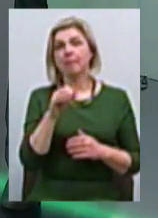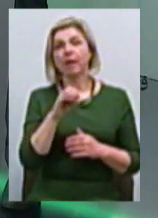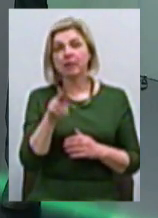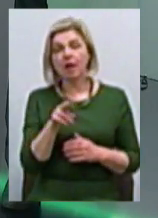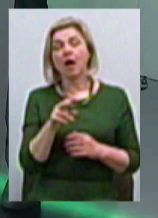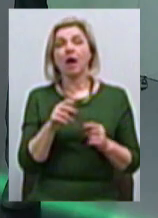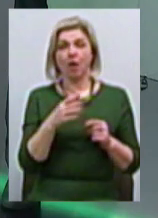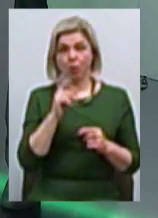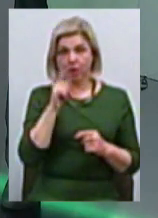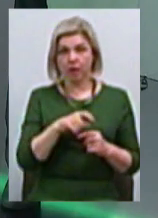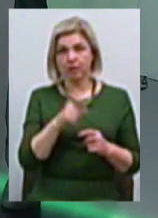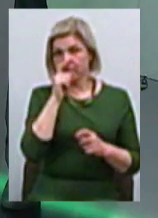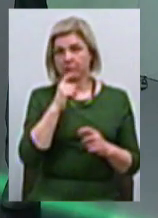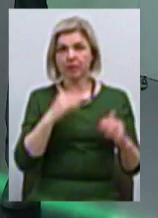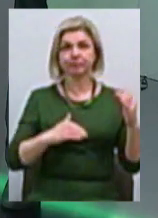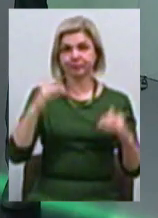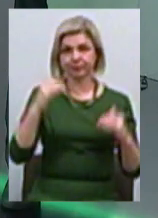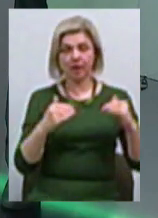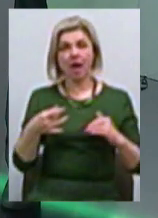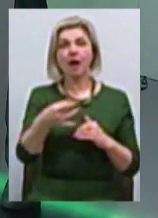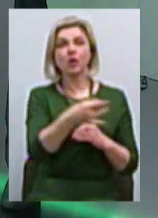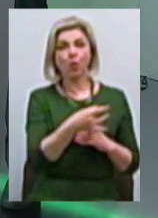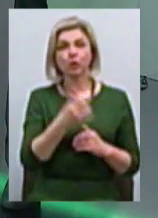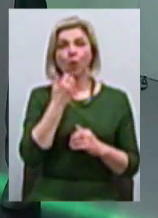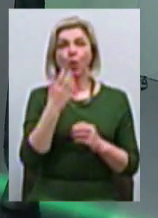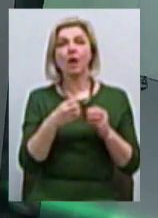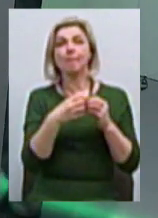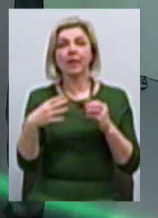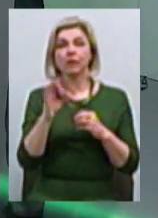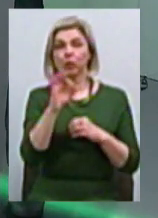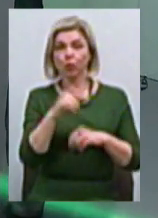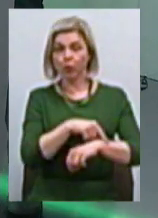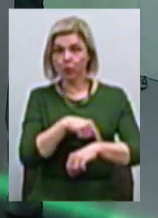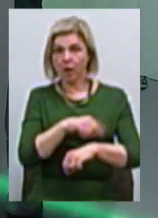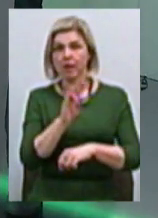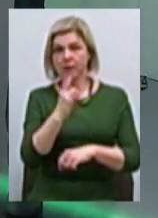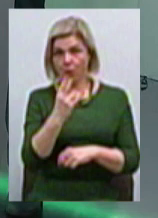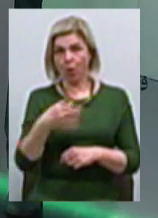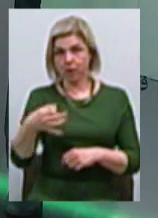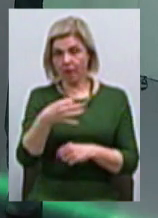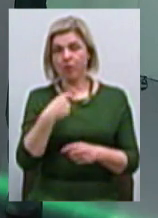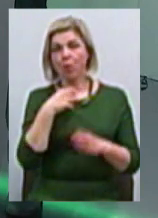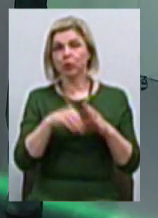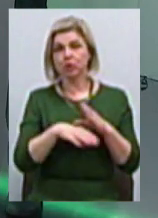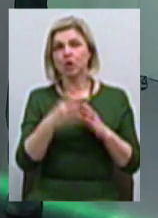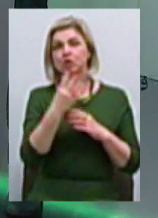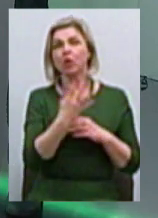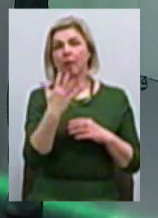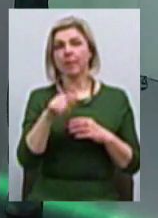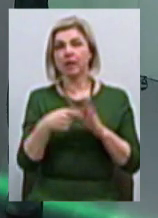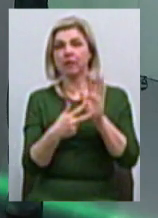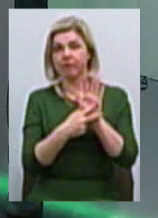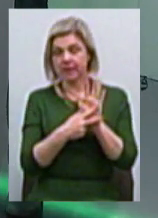незрозумілі, в принципі, хвилі протягом дня, коли на 15.00 на Миколаївщині проголосувало 45,8, якщо не